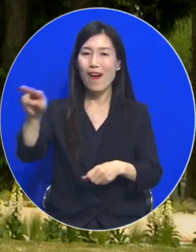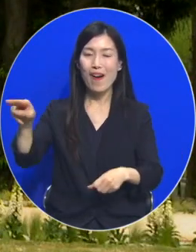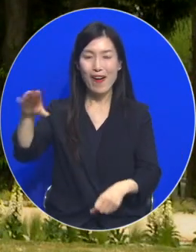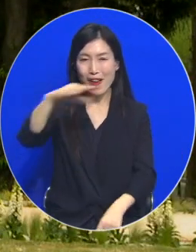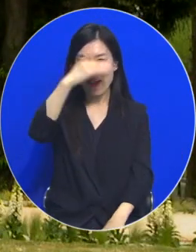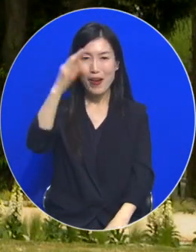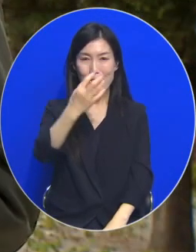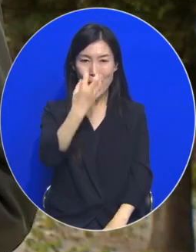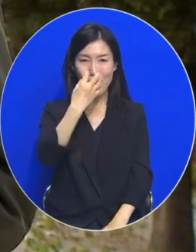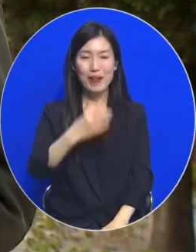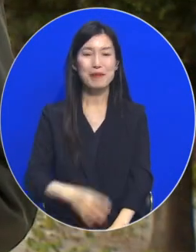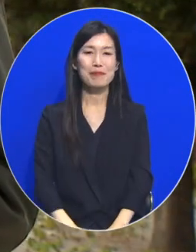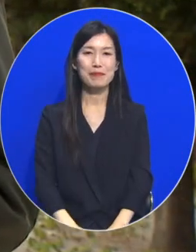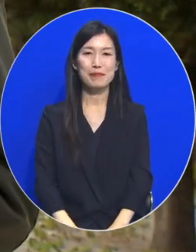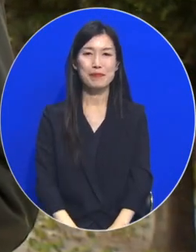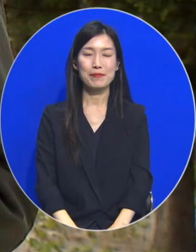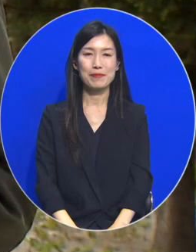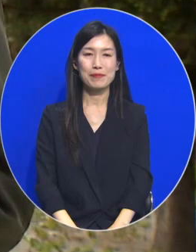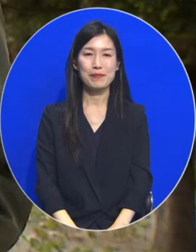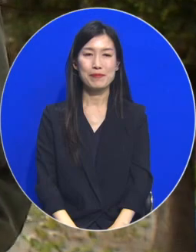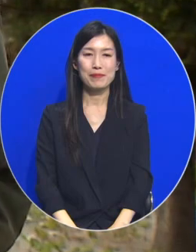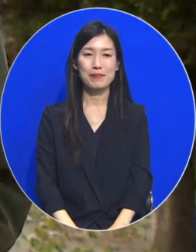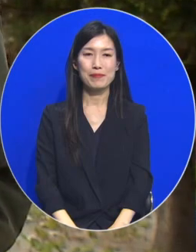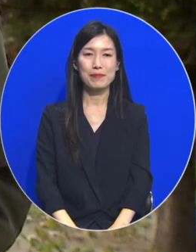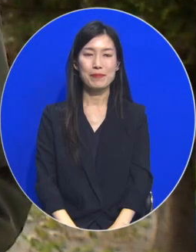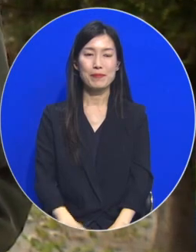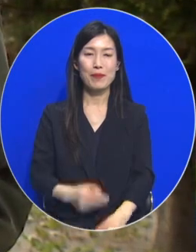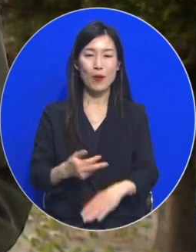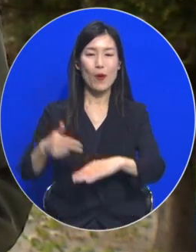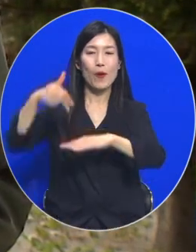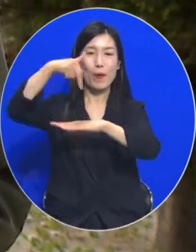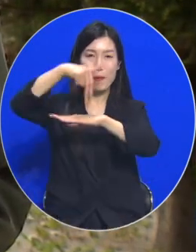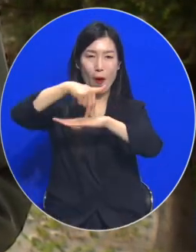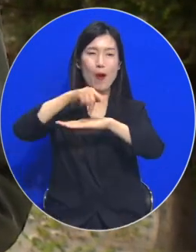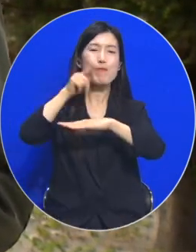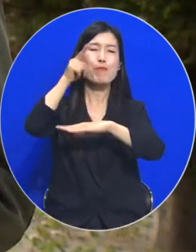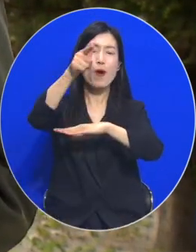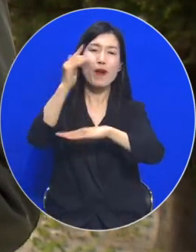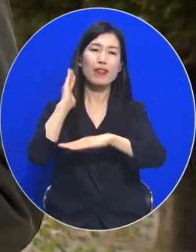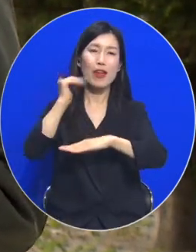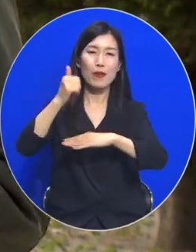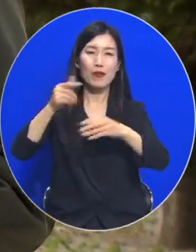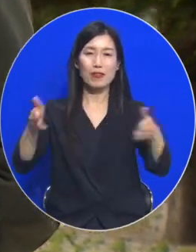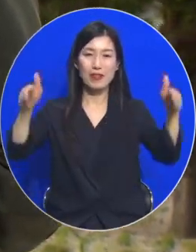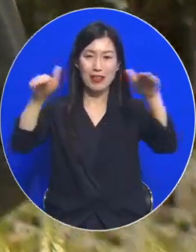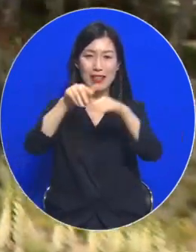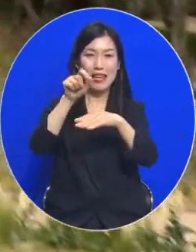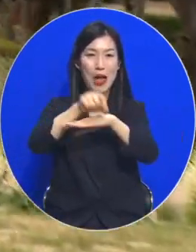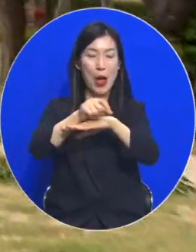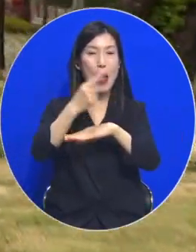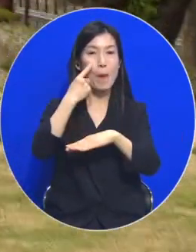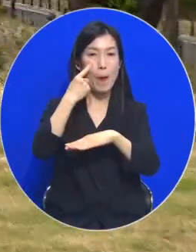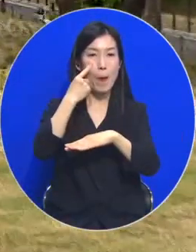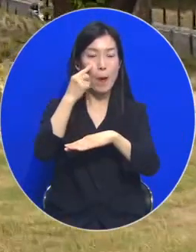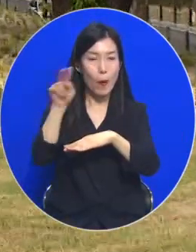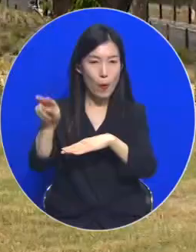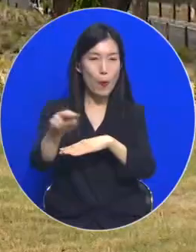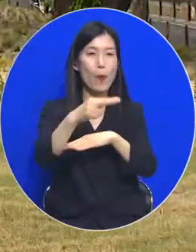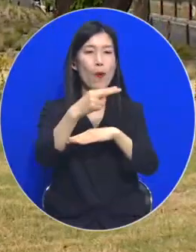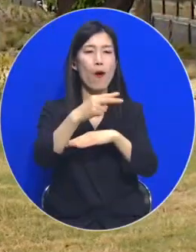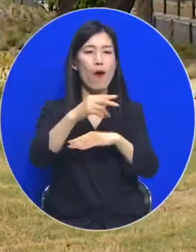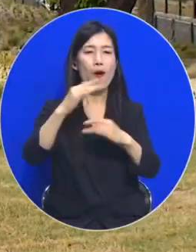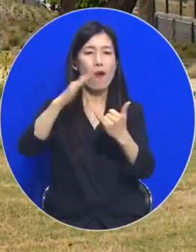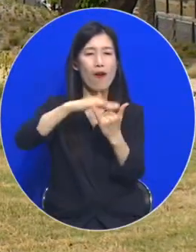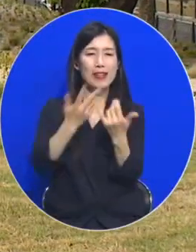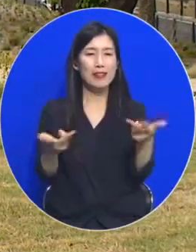나옵니다. 이곳에 올라오면 이렇게 대통령실 청사가 멀리 보이는데요. 고개를 돌아보면 용산 어린이정원이